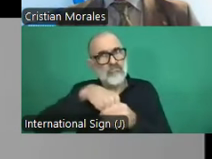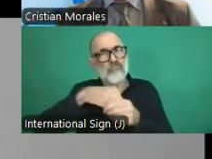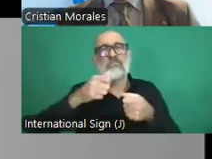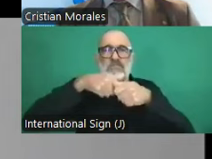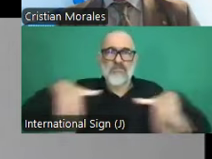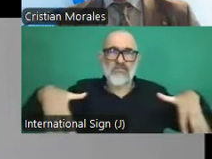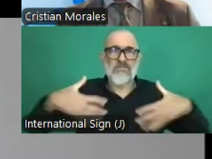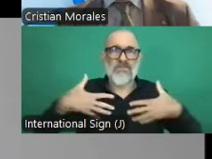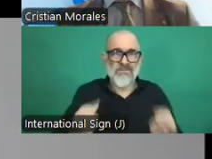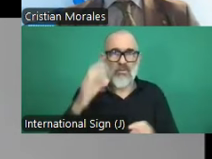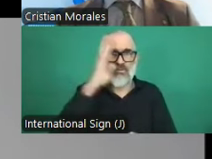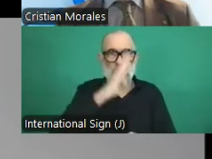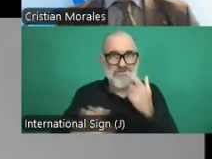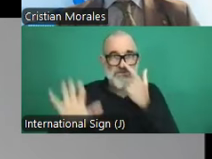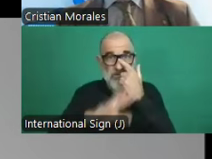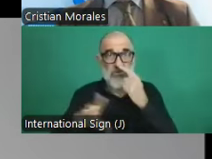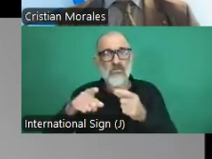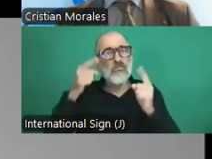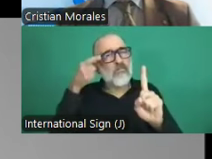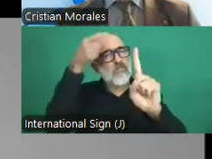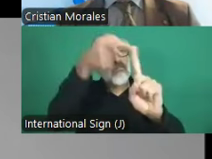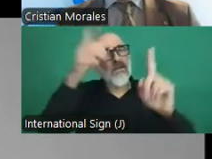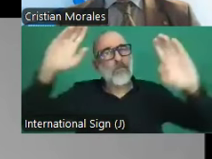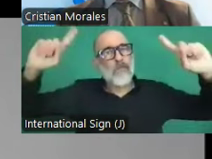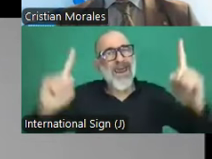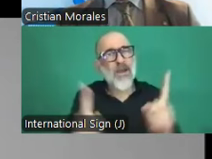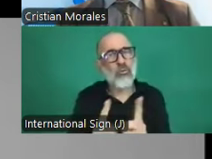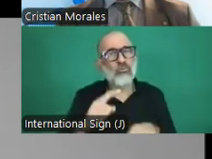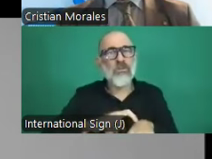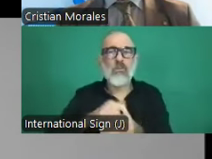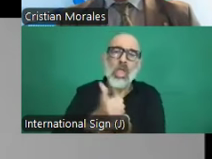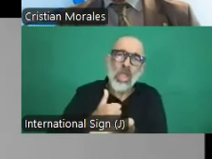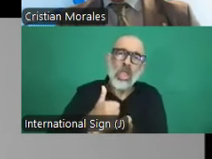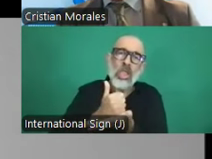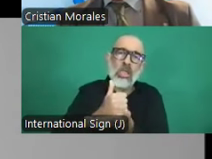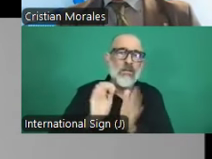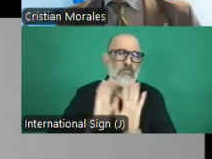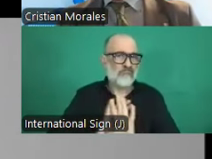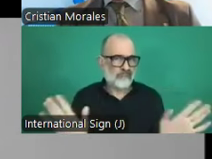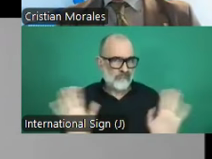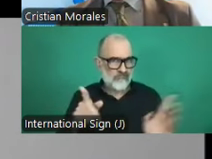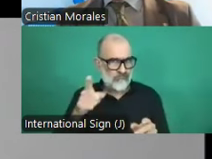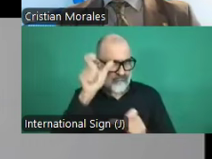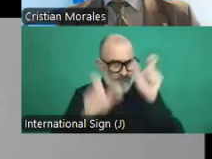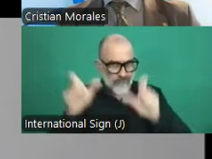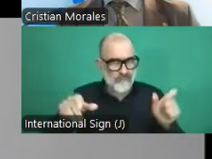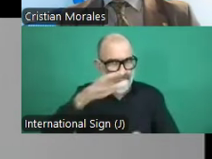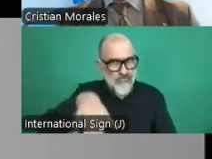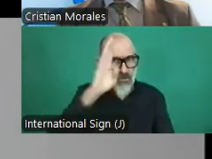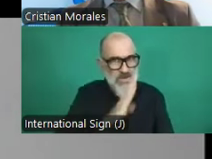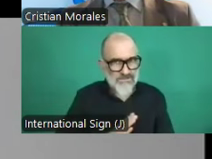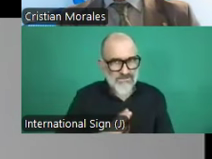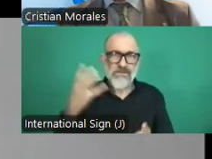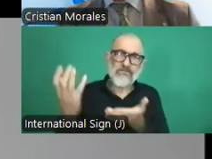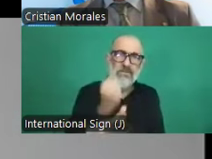les temps a d'attente de la diagnóstico part de la e iniciar population o tratamento brésilienne no tempo afin oportuno, qu'elle puisse em avoir áreas accès rapide